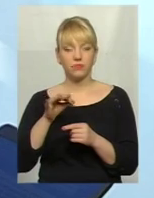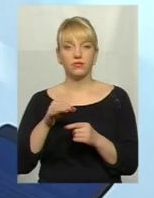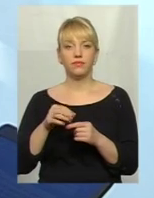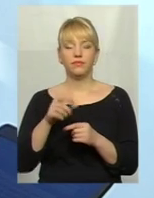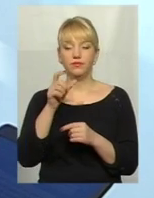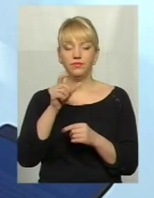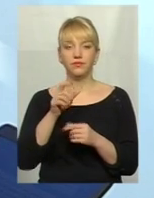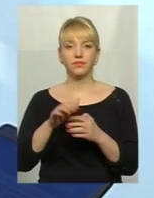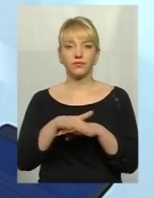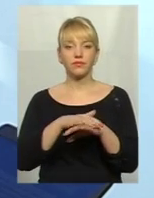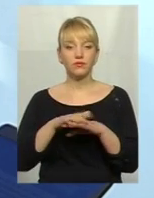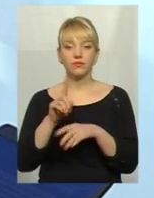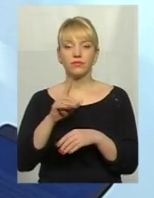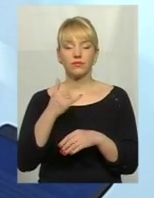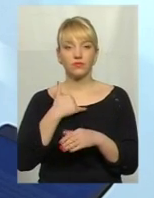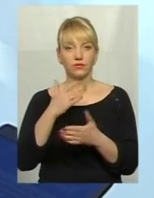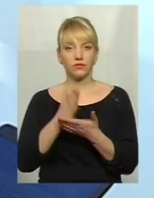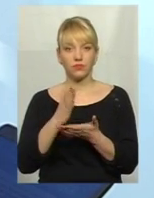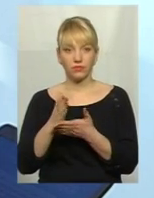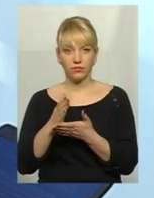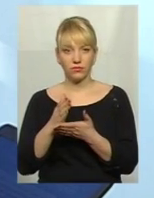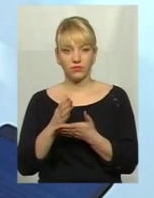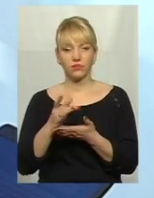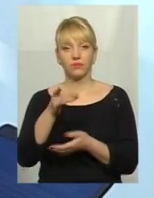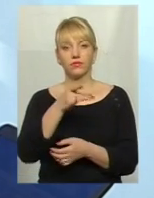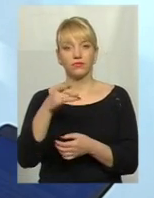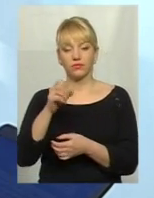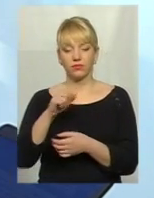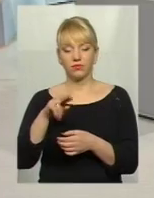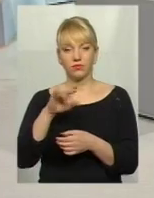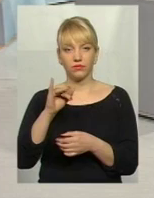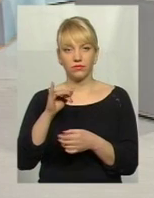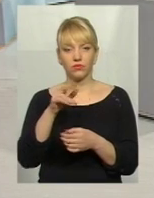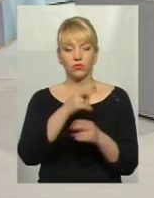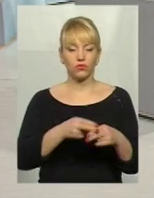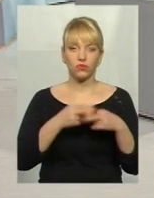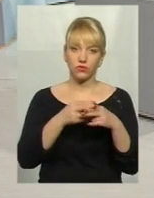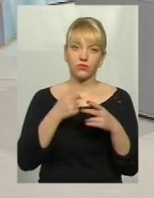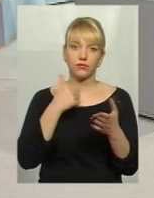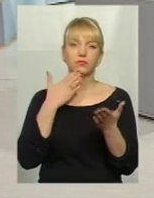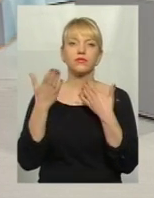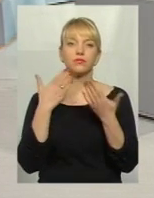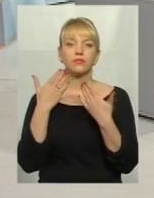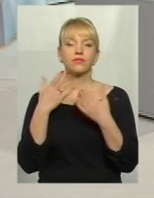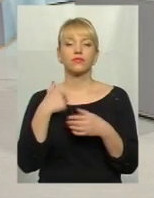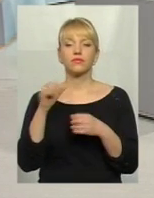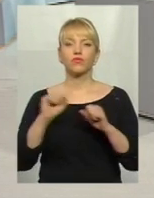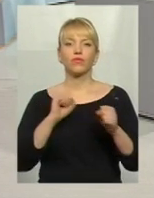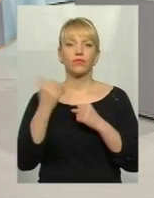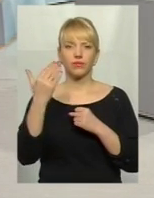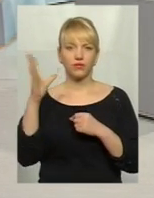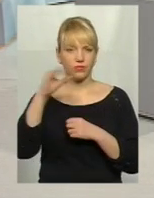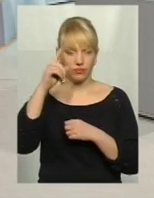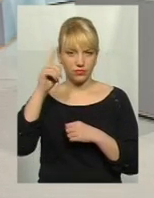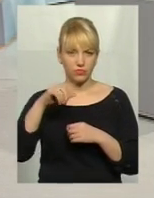які існували в нас в районі, не в районі, а в області Дунаєвецька, ми спілкувалися, я всіх керівників знаю, Волочиська,